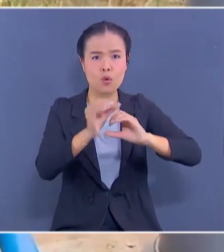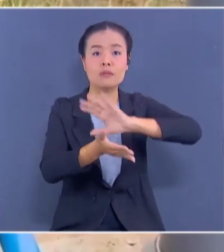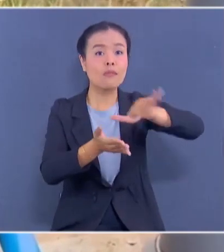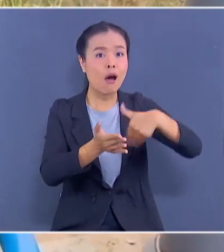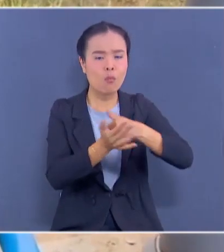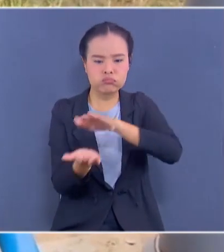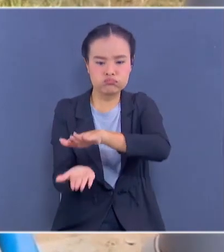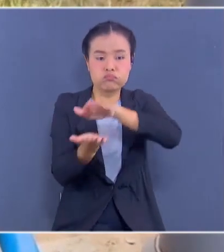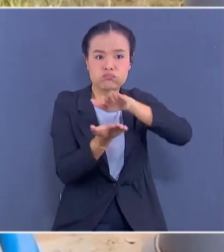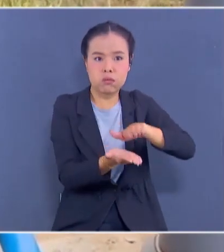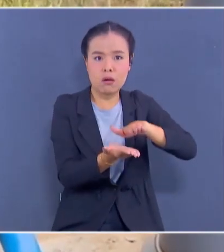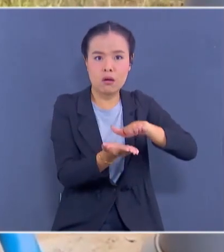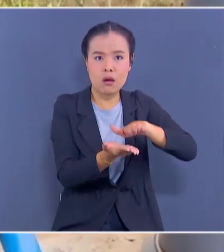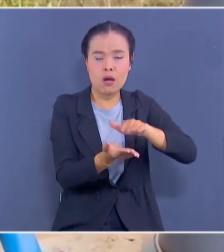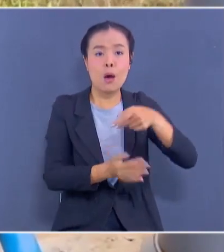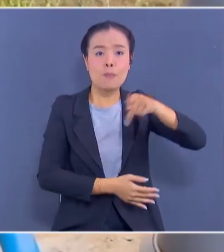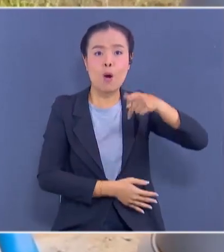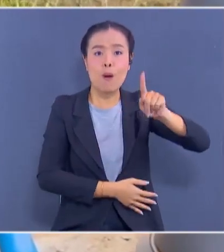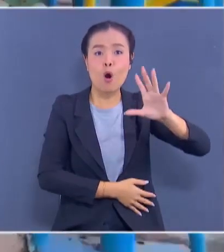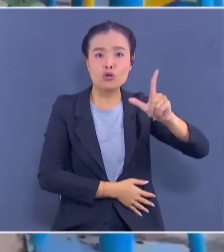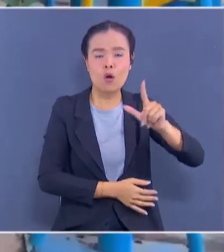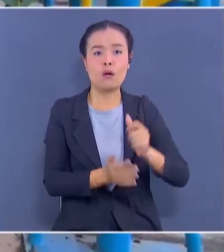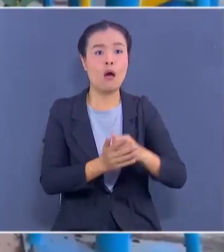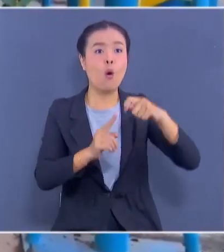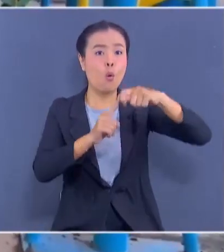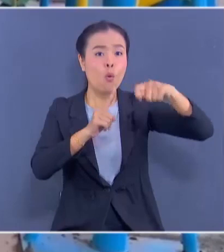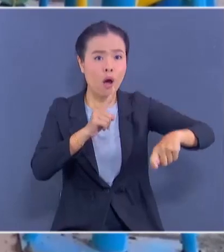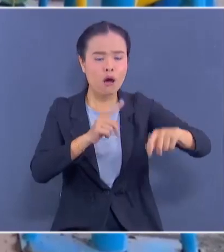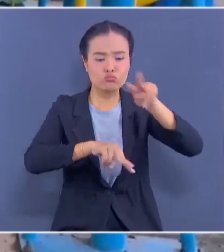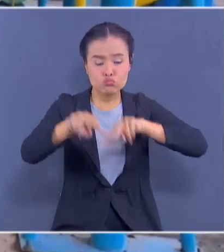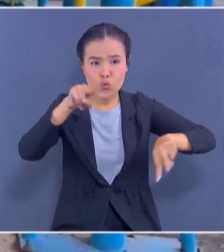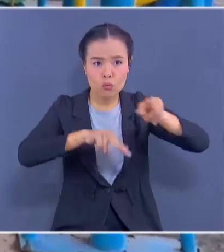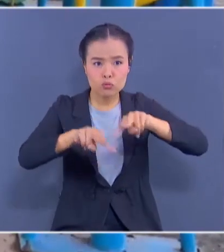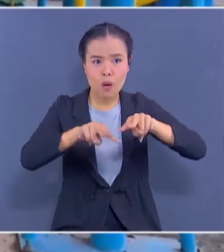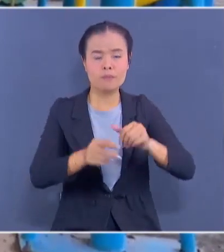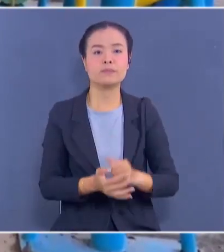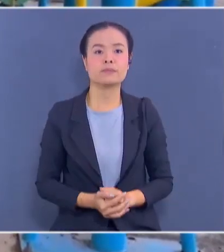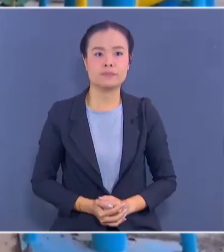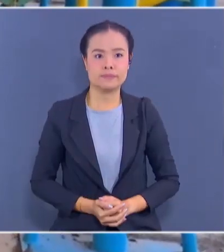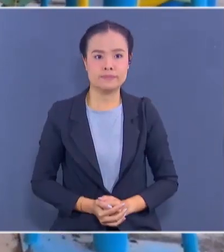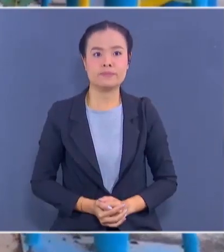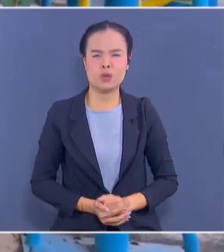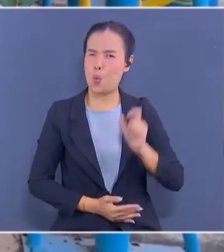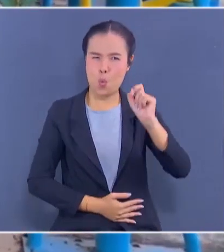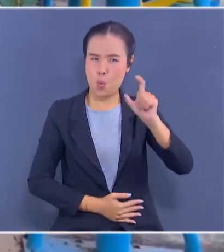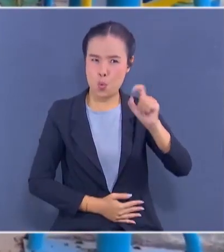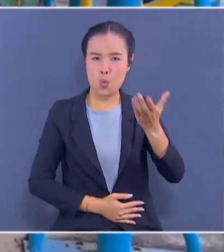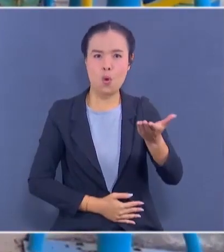วบรวมส่งให้กับทางปปช.นครราชสีมาเพื่อตรวจสอบกันในวันนี้ครับ โอ้เร่งด่วนเลยนะฮะเรื่องนี้